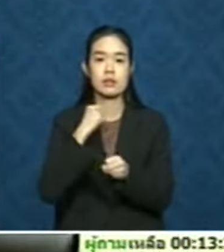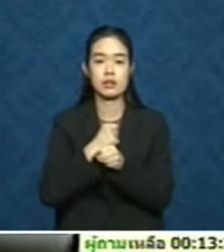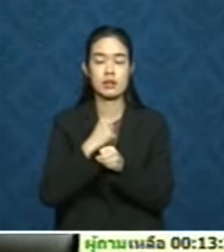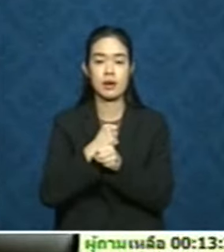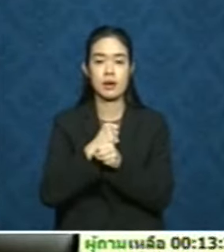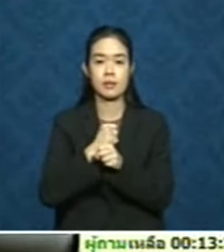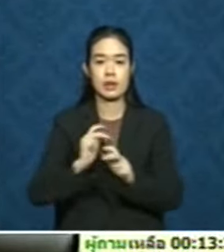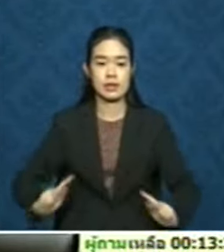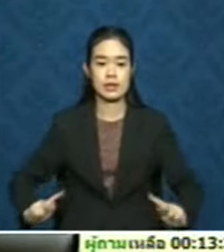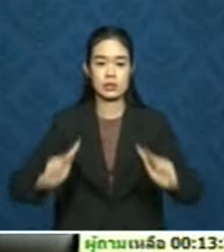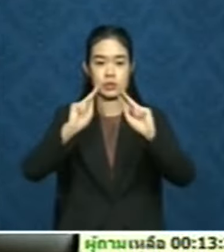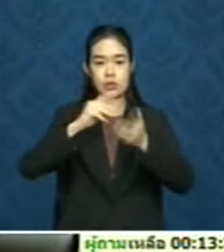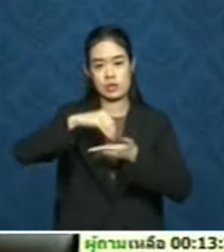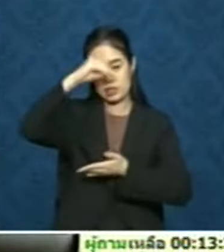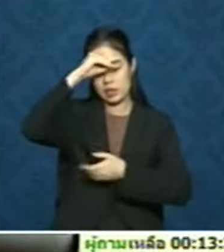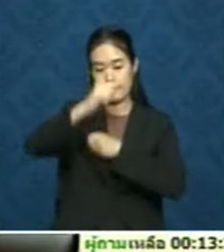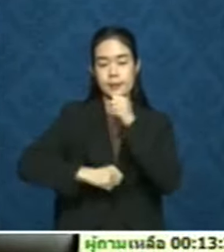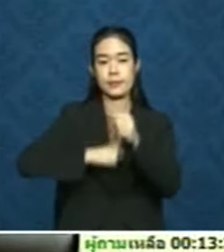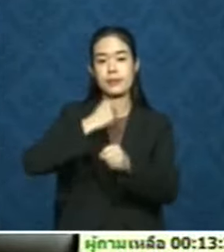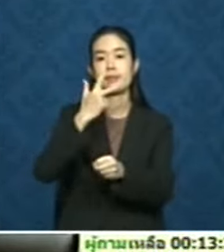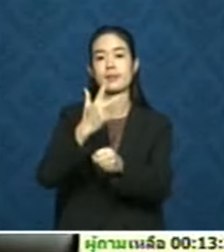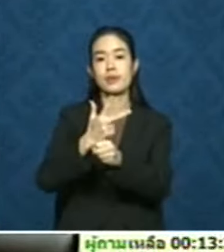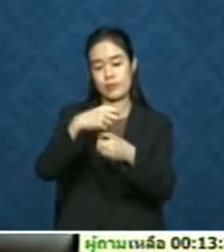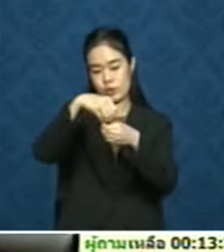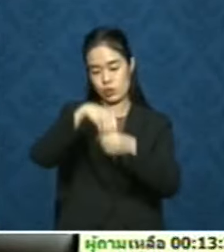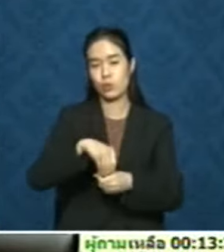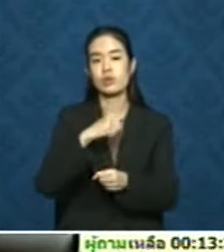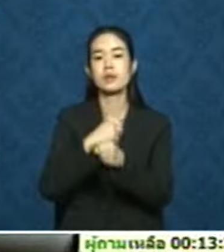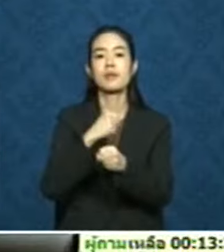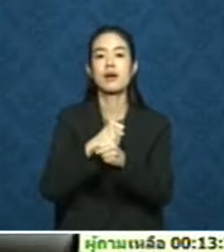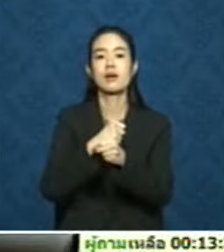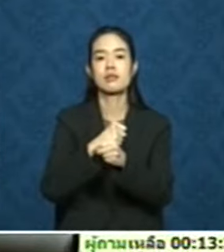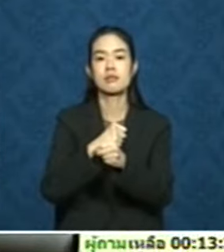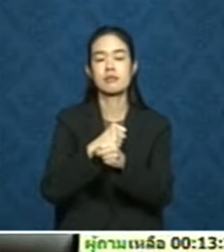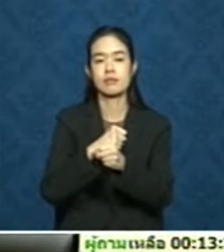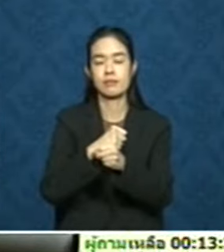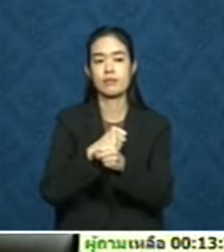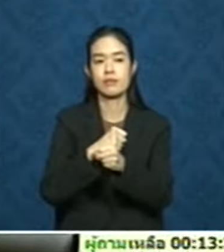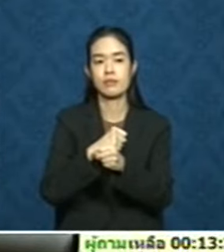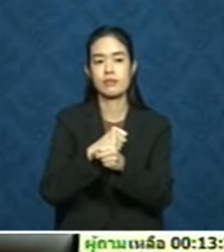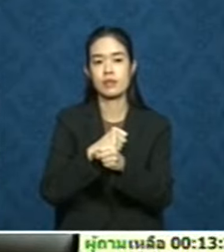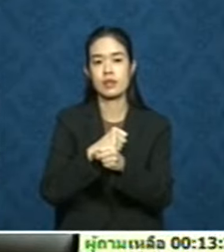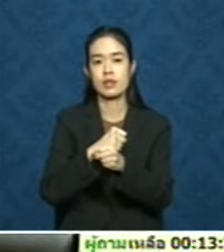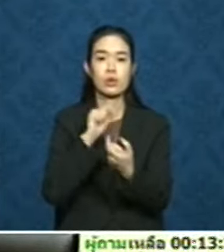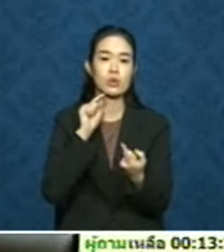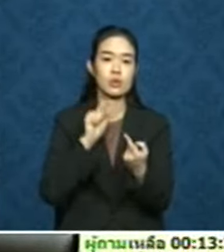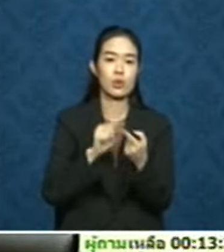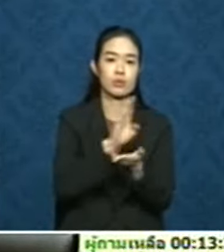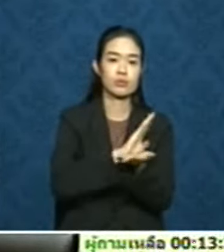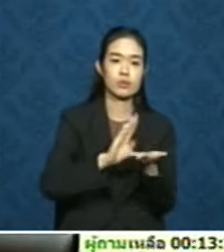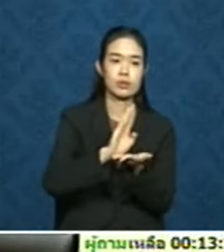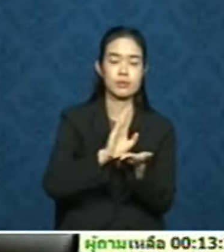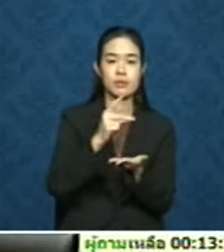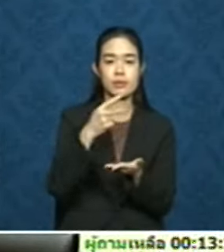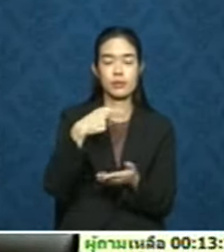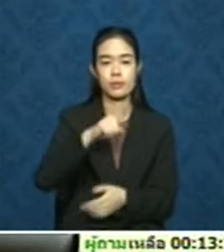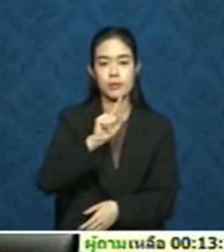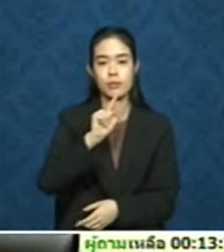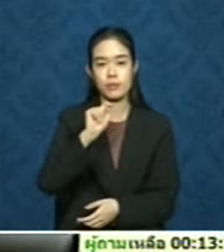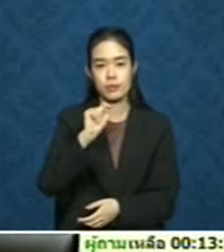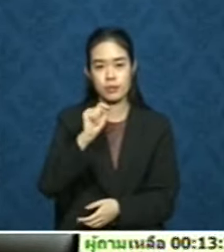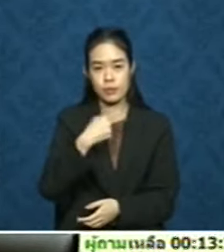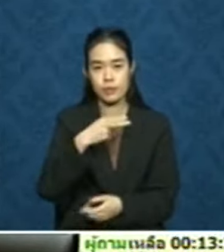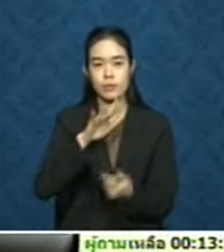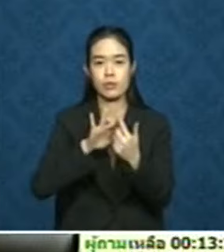ระทรวงศึกษาอยู่3ปีตั้งแต่ที่ทั้งปทุมวันและอุเทนถวายอย่